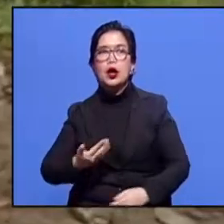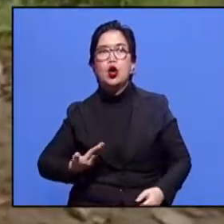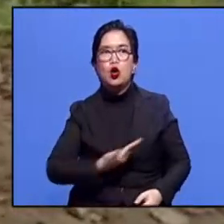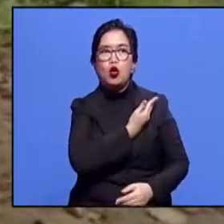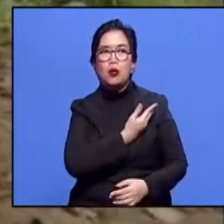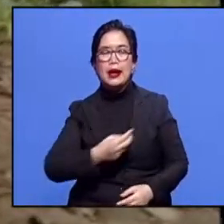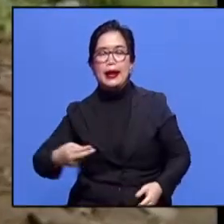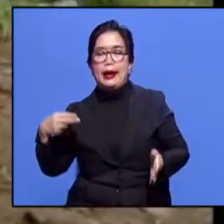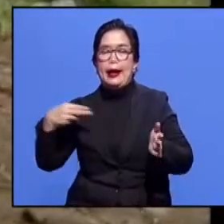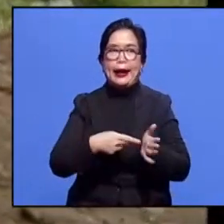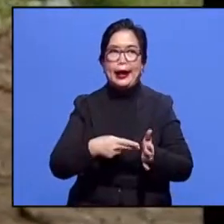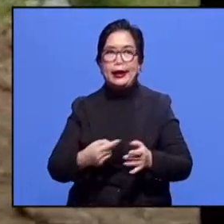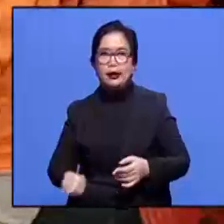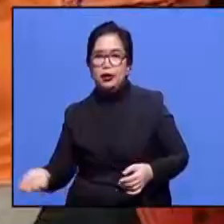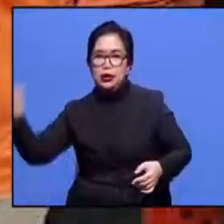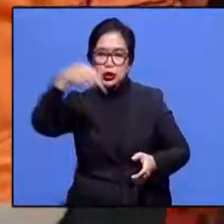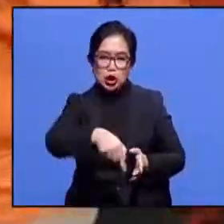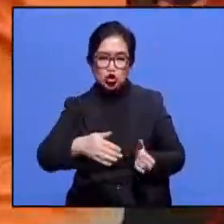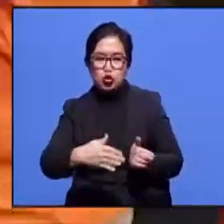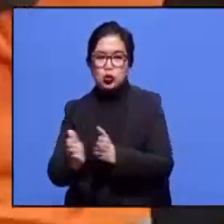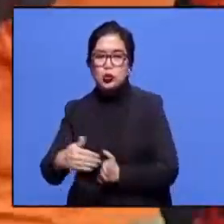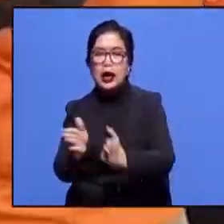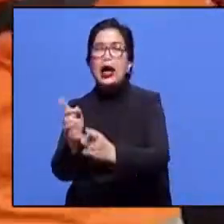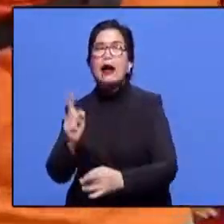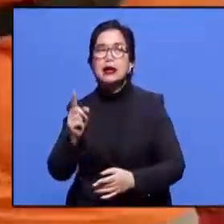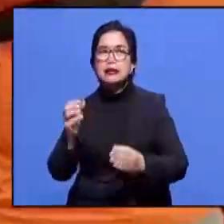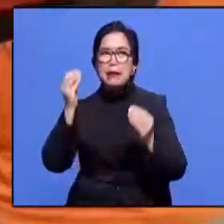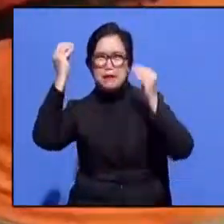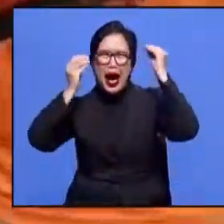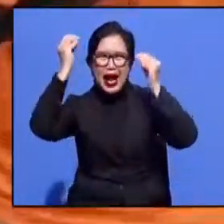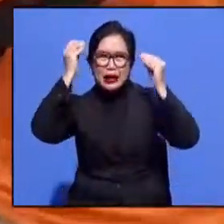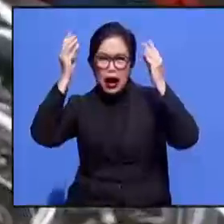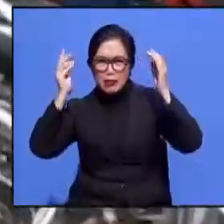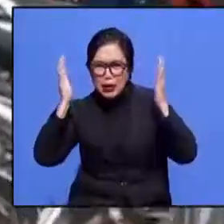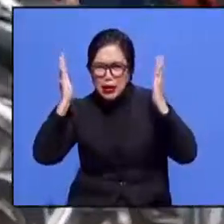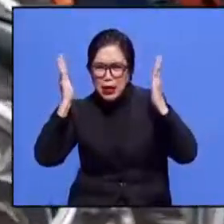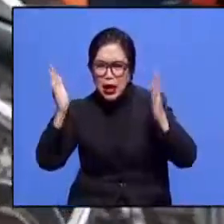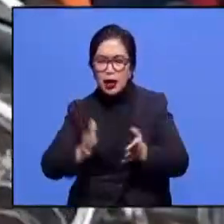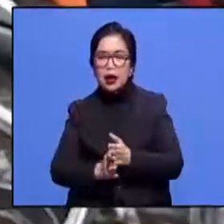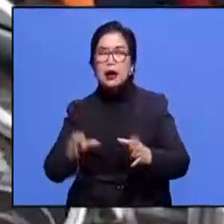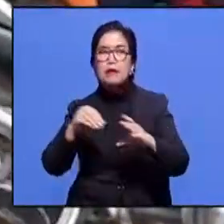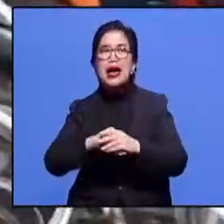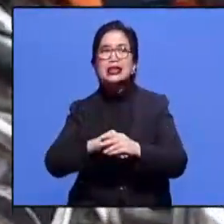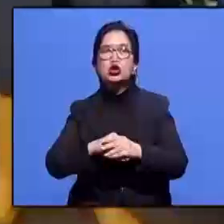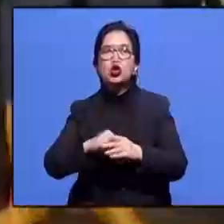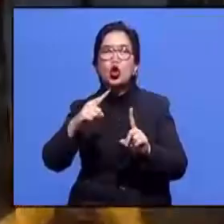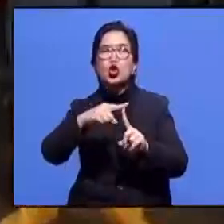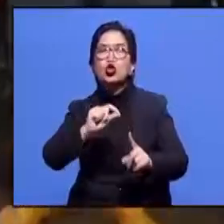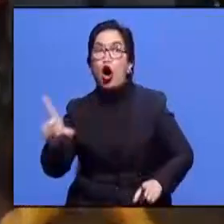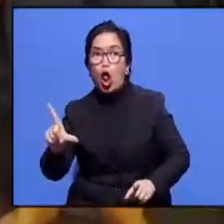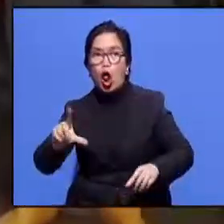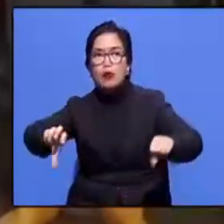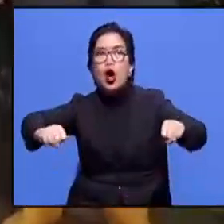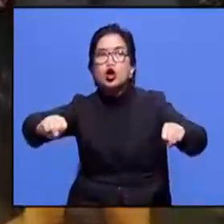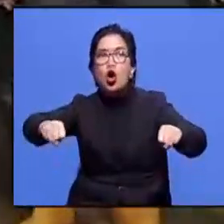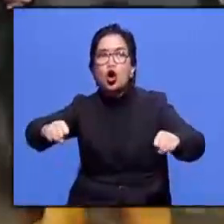ke sungai diduga karena panik masuk jalur tol dan melawan arus di pintu tol Bekasi Timur. Dari keterangan